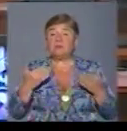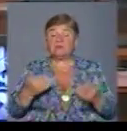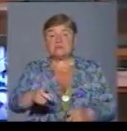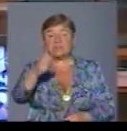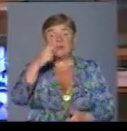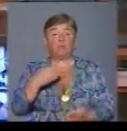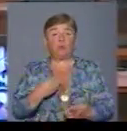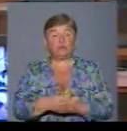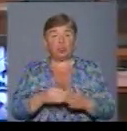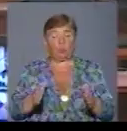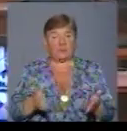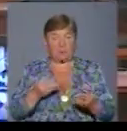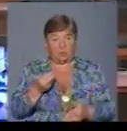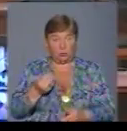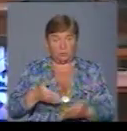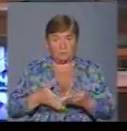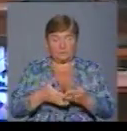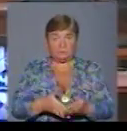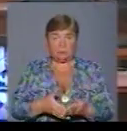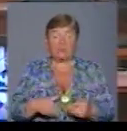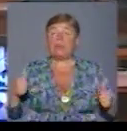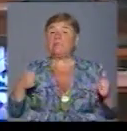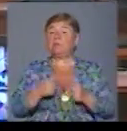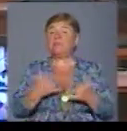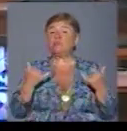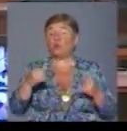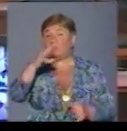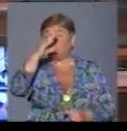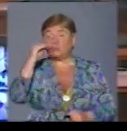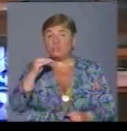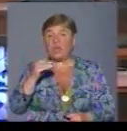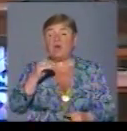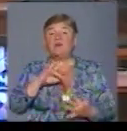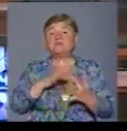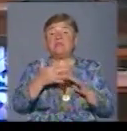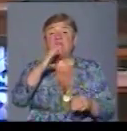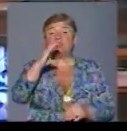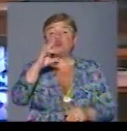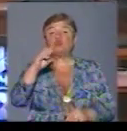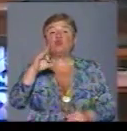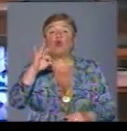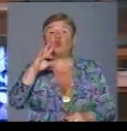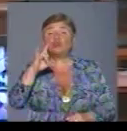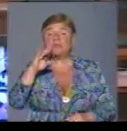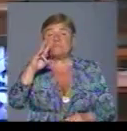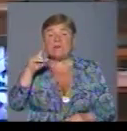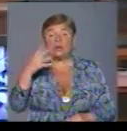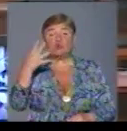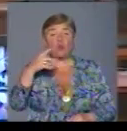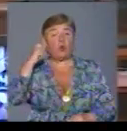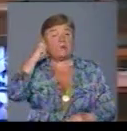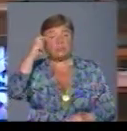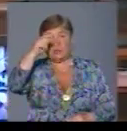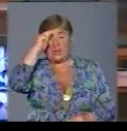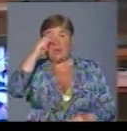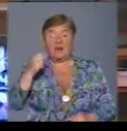державного бюджету. ДТП сталося сьогодні вночі у селі Сторожниця Ужгородського району. Загинув 40-річний водій, мешканець